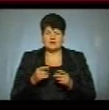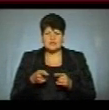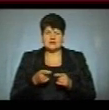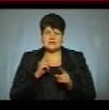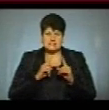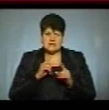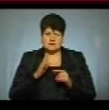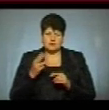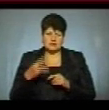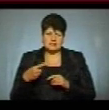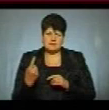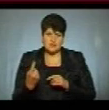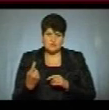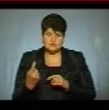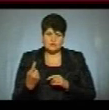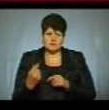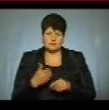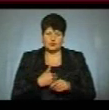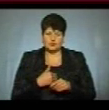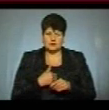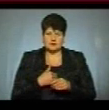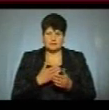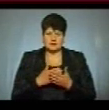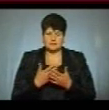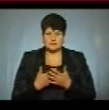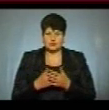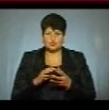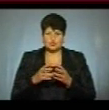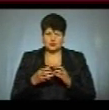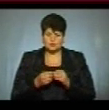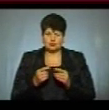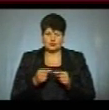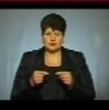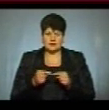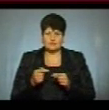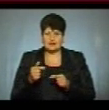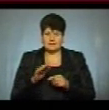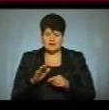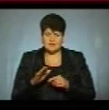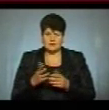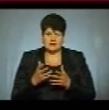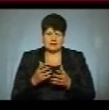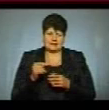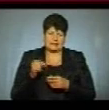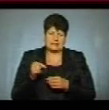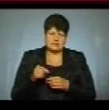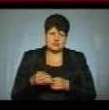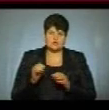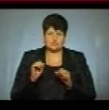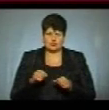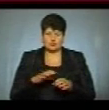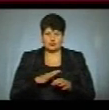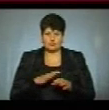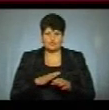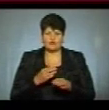має бути 31-го, ми б хотіли мати вже умовну суму, конкретно до гривні ні, але хоча б якихось тисяч, щоб ми могли